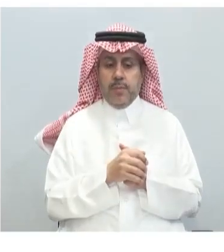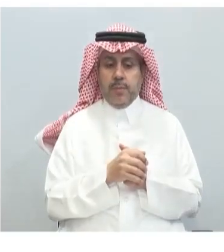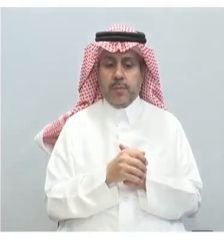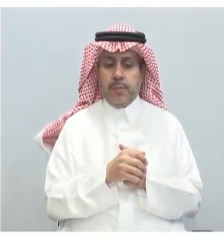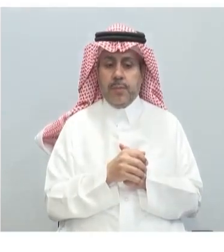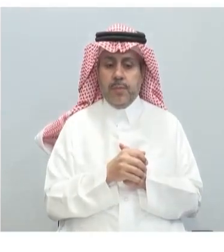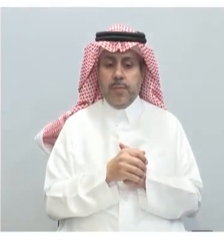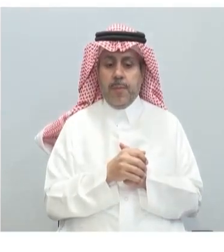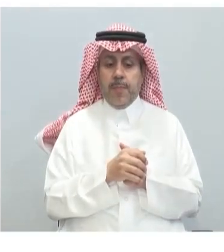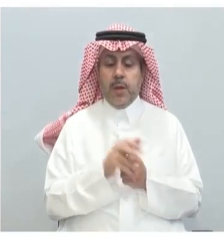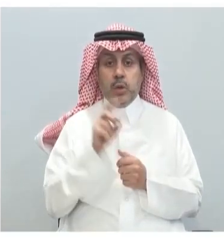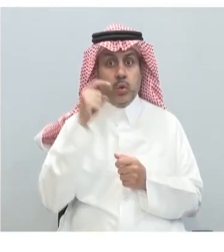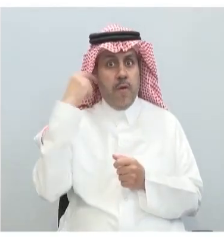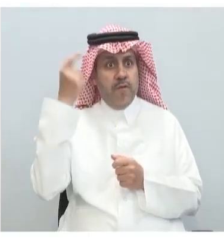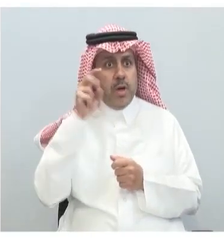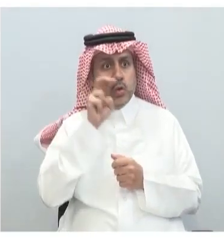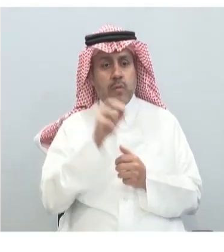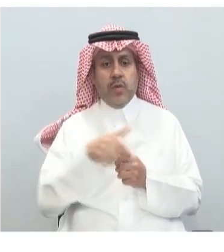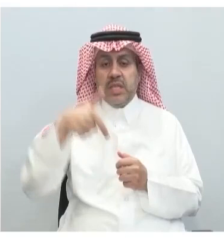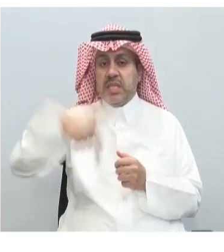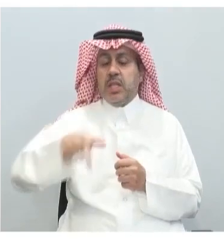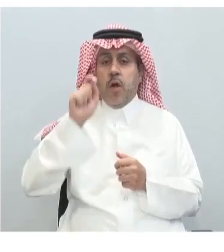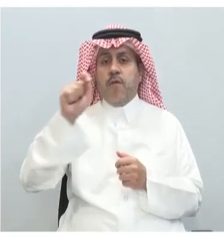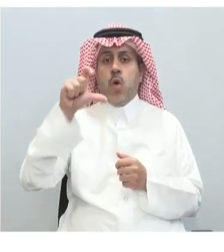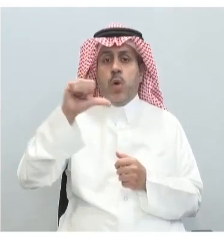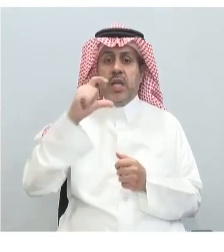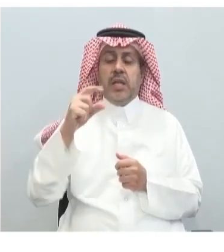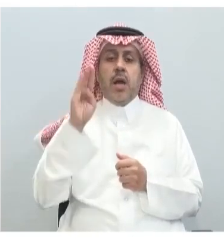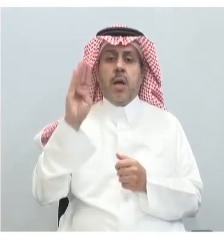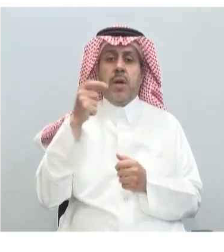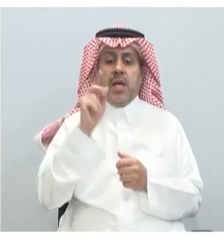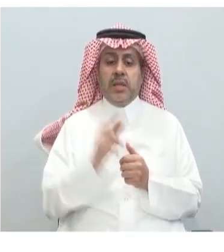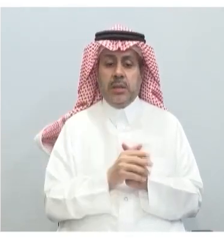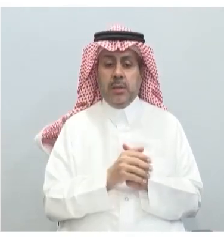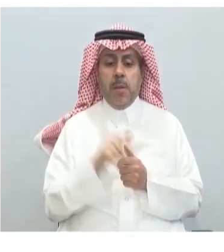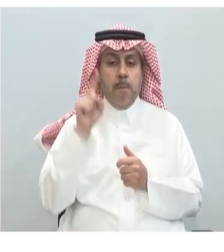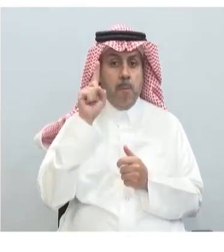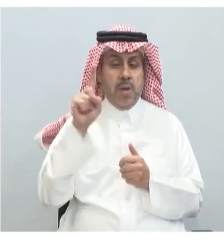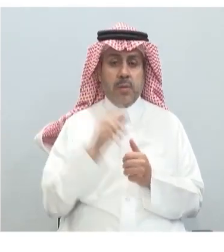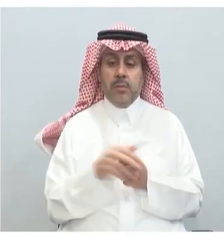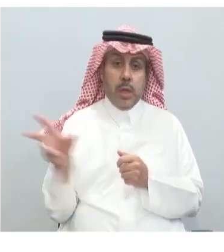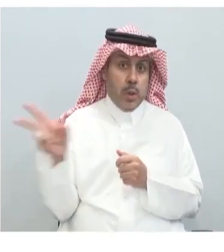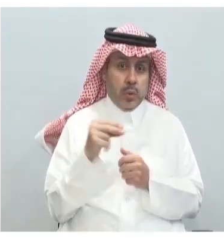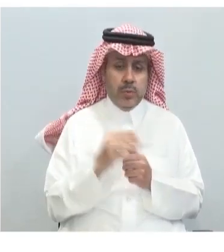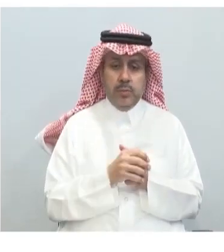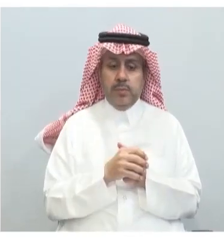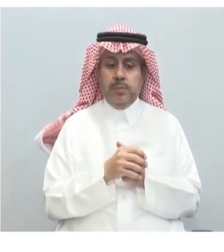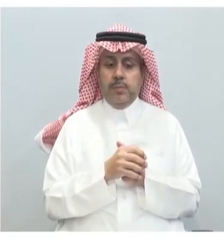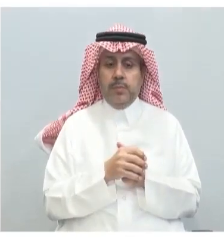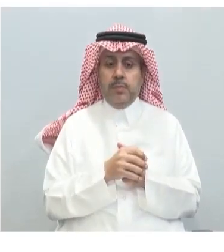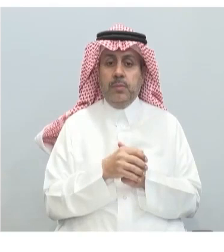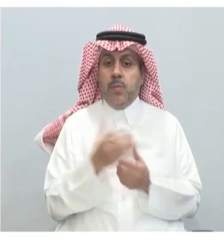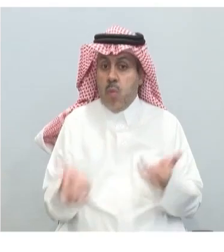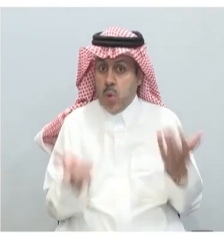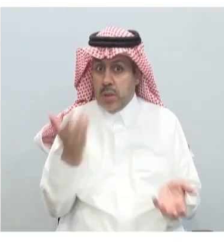غبار لاحظ سادس فلوريد الكبريت ايضا موجود في بي من ضمن النواتج وفي المعادله الاساسيه ايضا